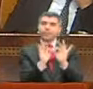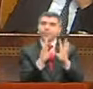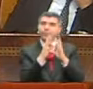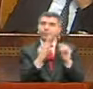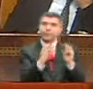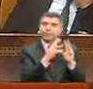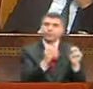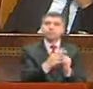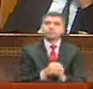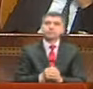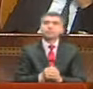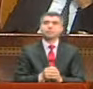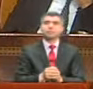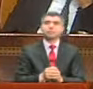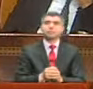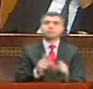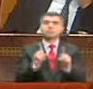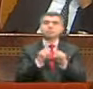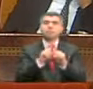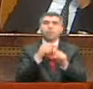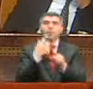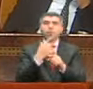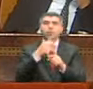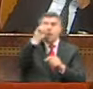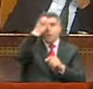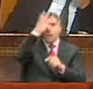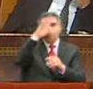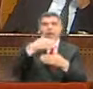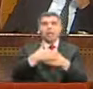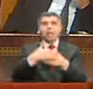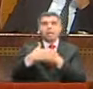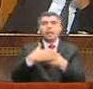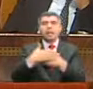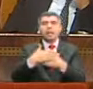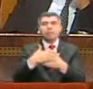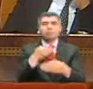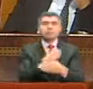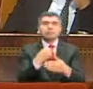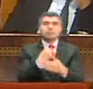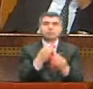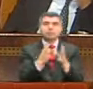وبالخصوص مستشفى لاله الحسنه باليوسفيه، لانه راه واحد المستشفى اللي هو